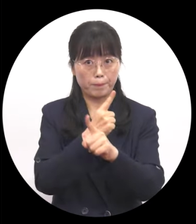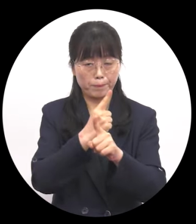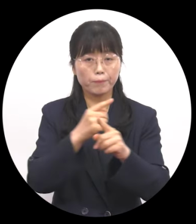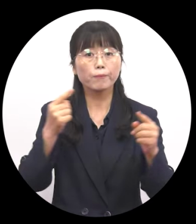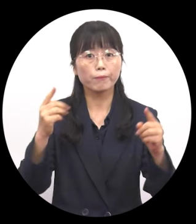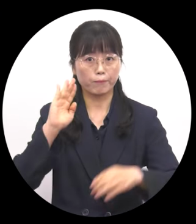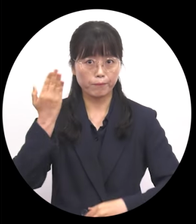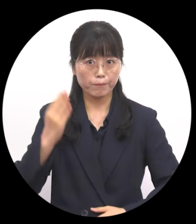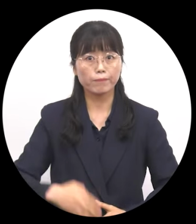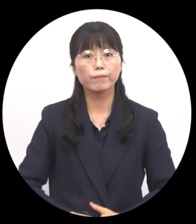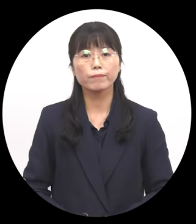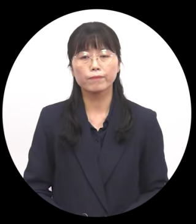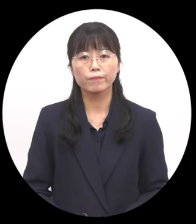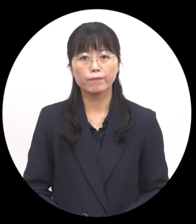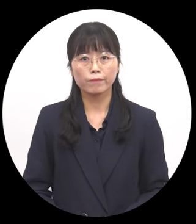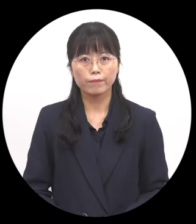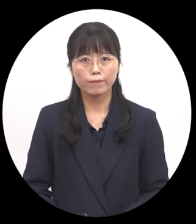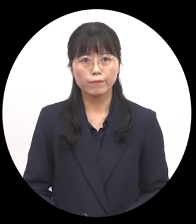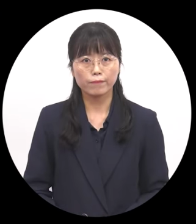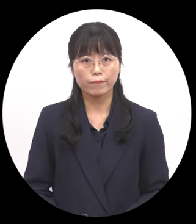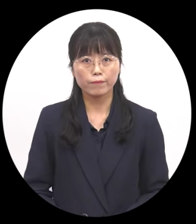됩니다.